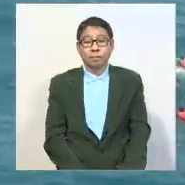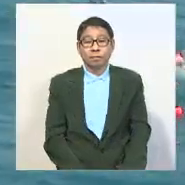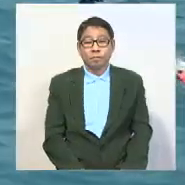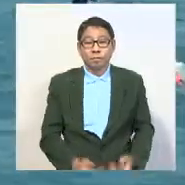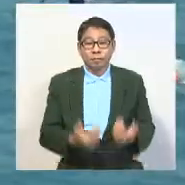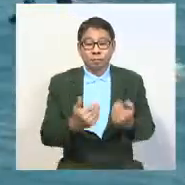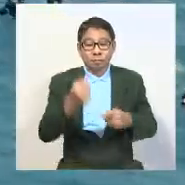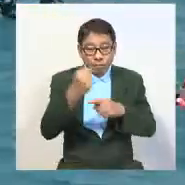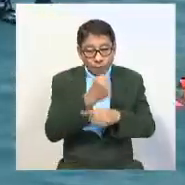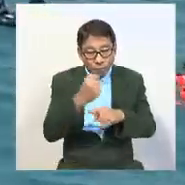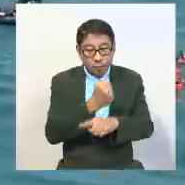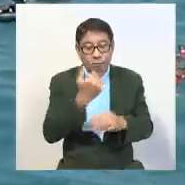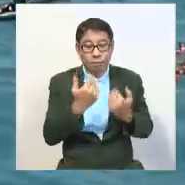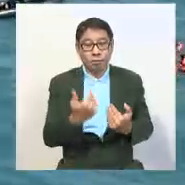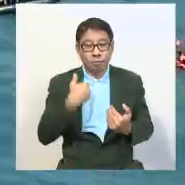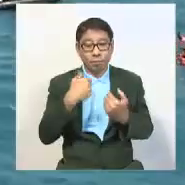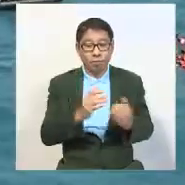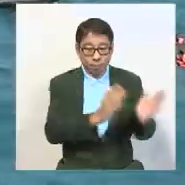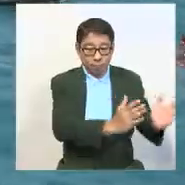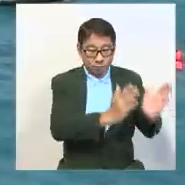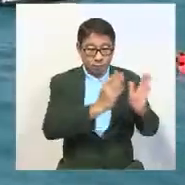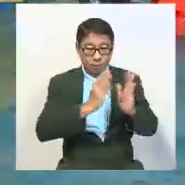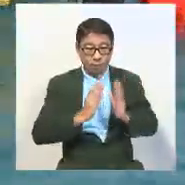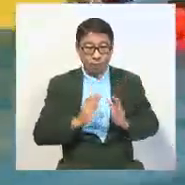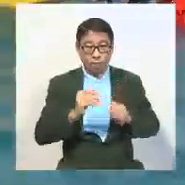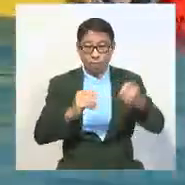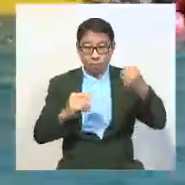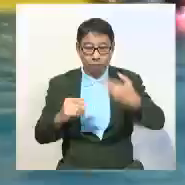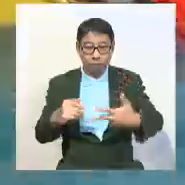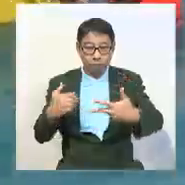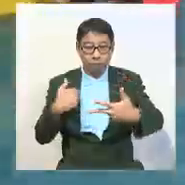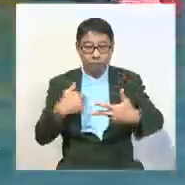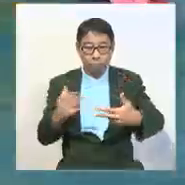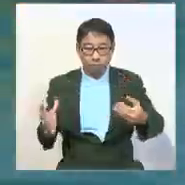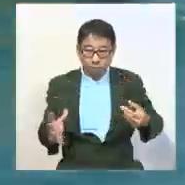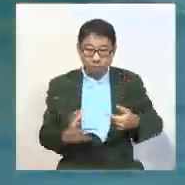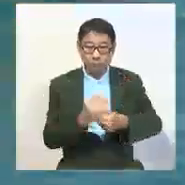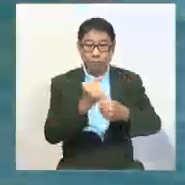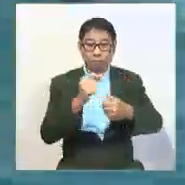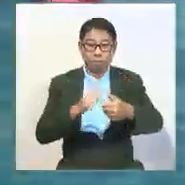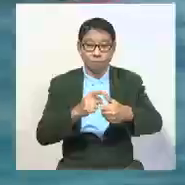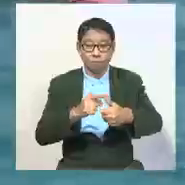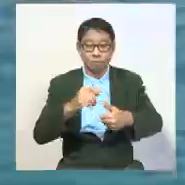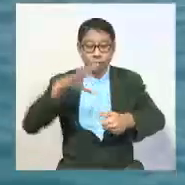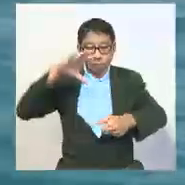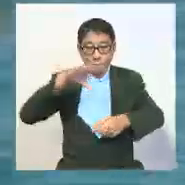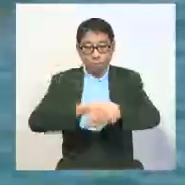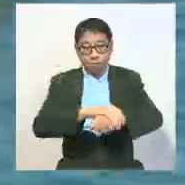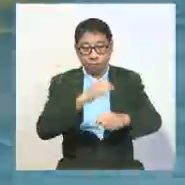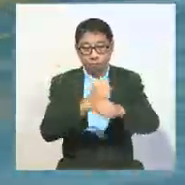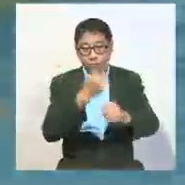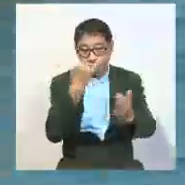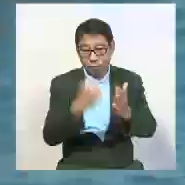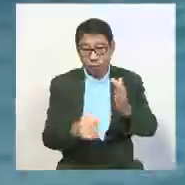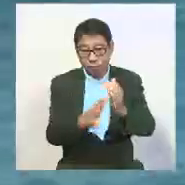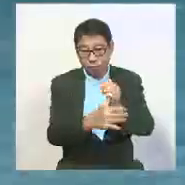สำหรับการฝึกครั้งนี้นะคะได้จำลองสถานการณ์3สถานการณ์ไว้ด้วยการประกอบด้วยการปราบปรามการทำประมงผิ